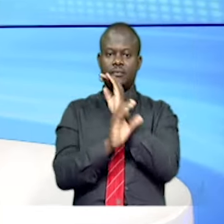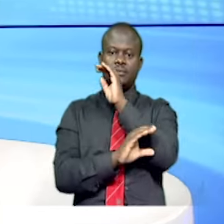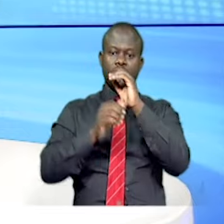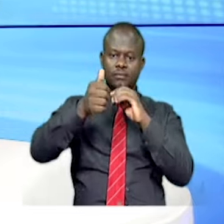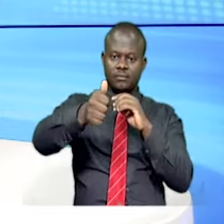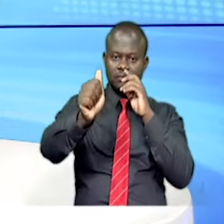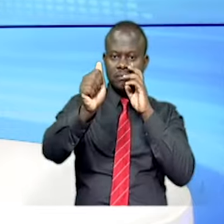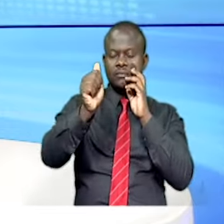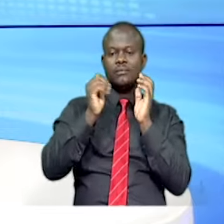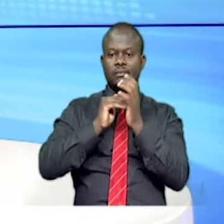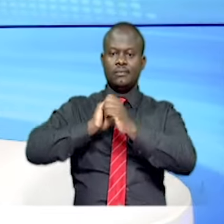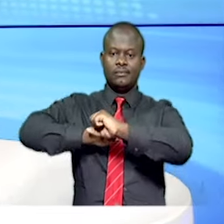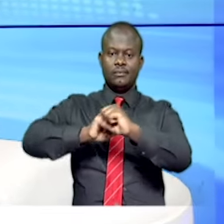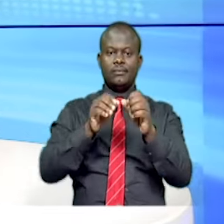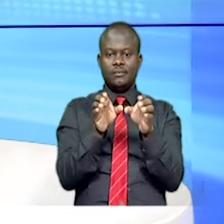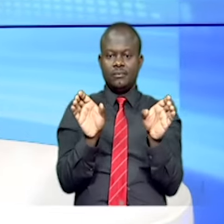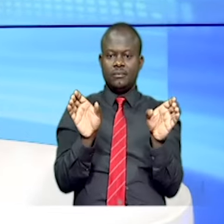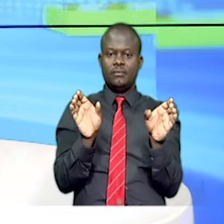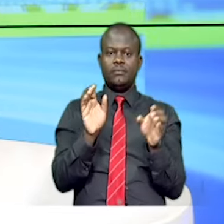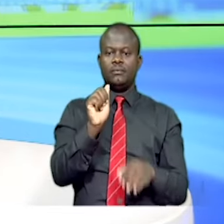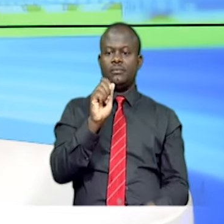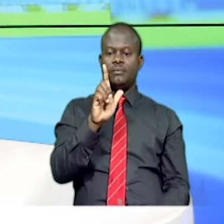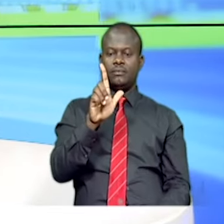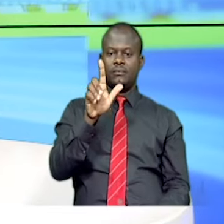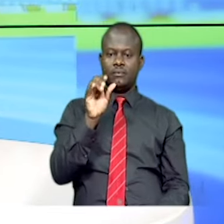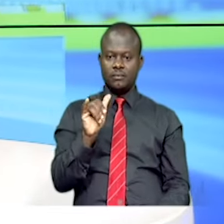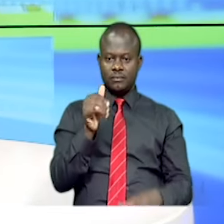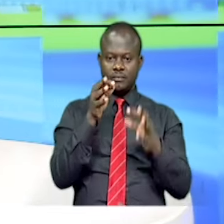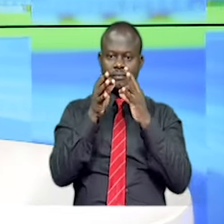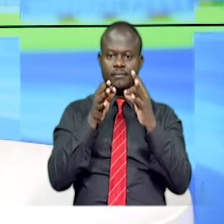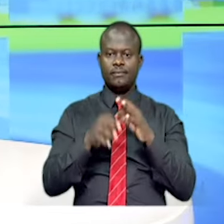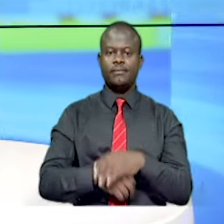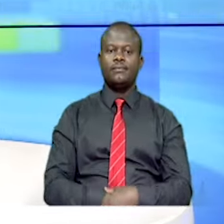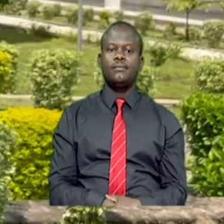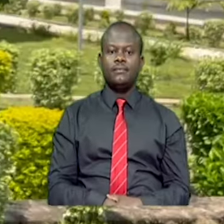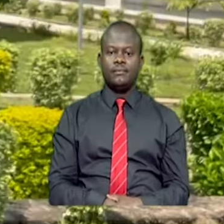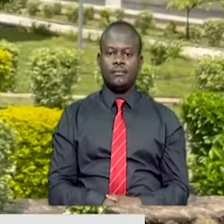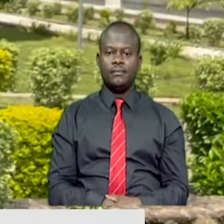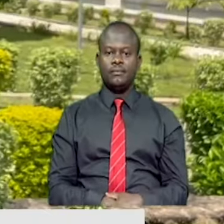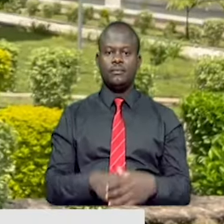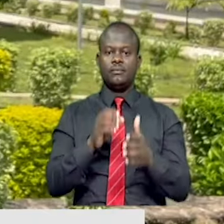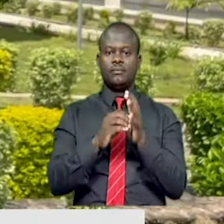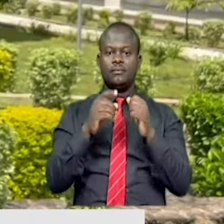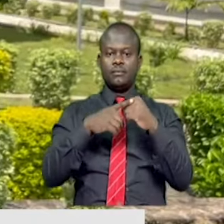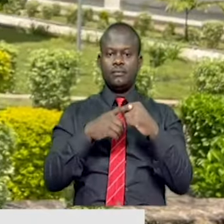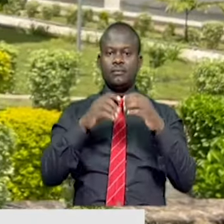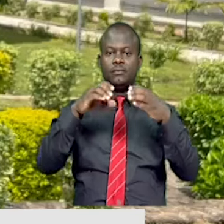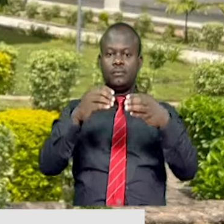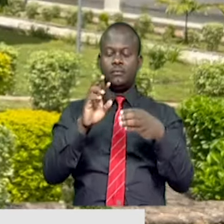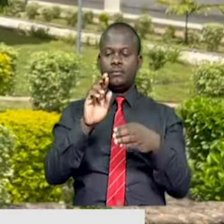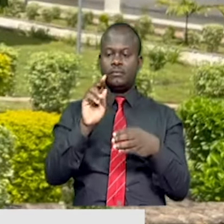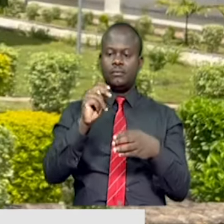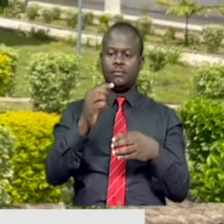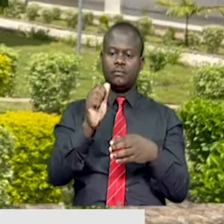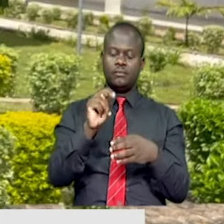cyabo no kurinda amacakubiri mugenzi wacu ari muhirwa aratubwira ibindi Icyiciro cya gatandatu cy'itorero rungano